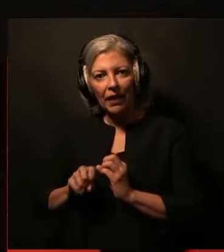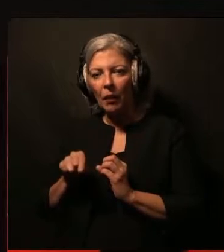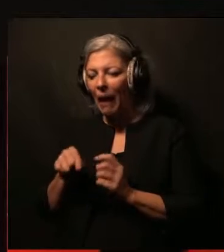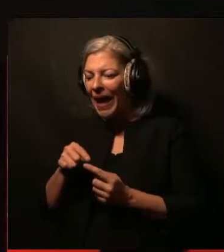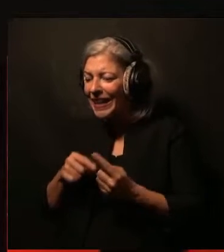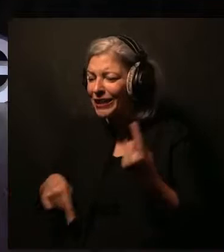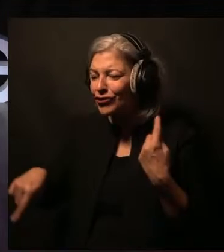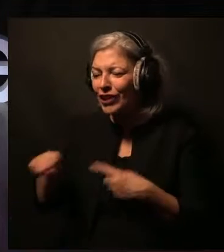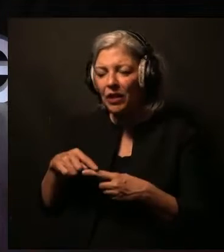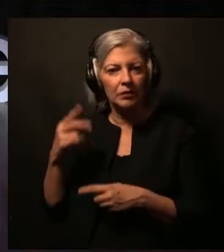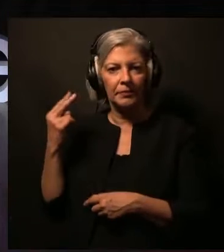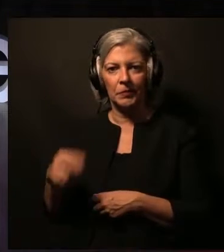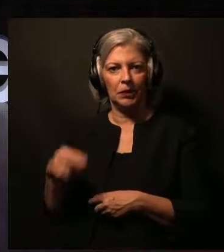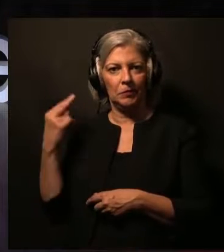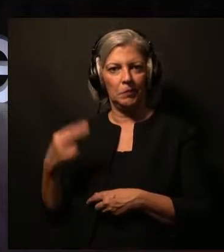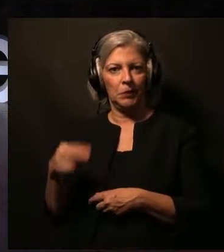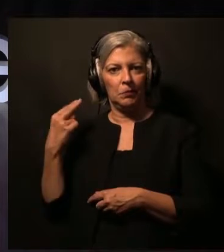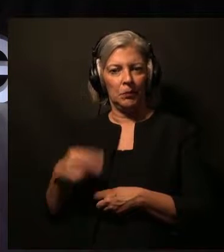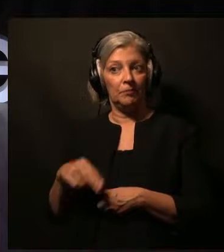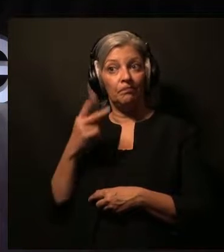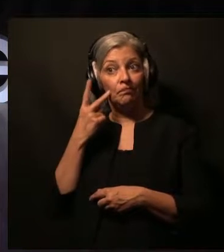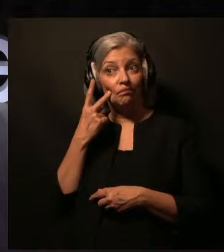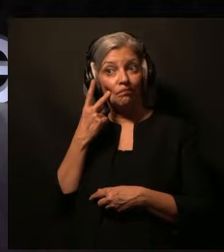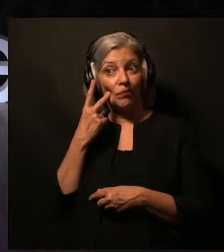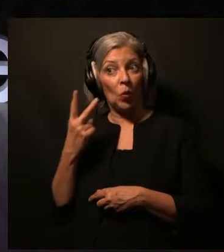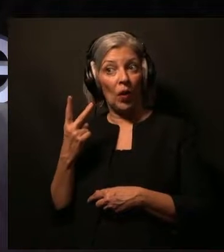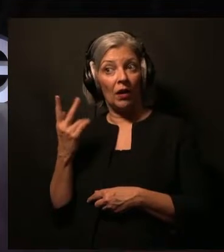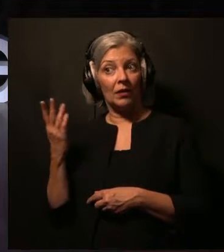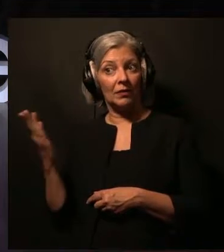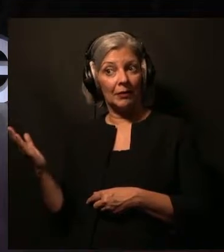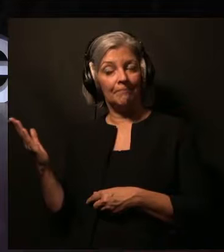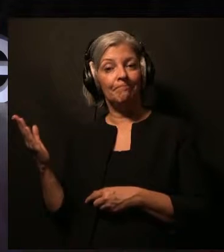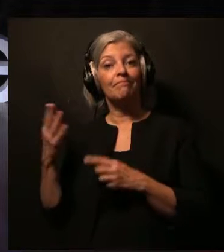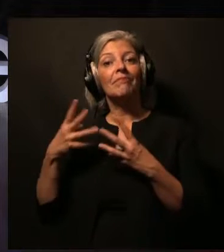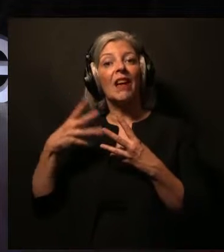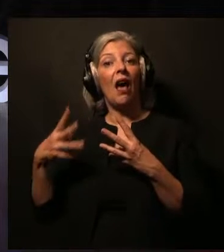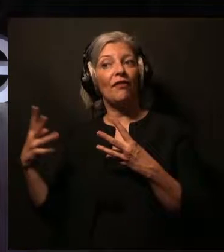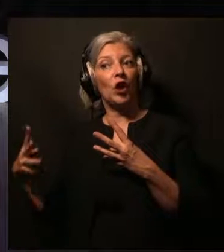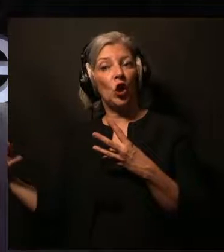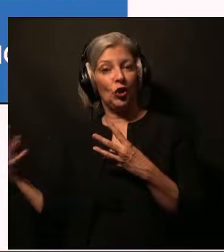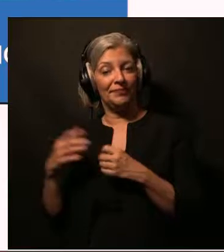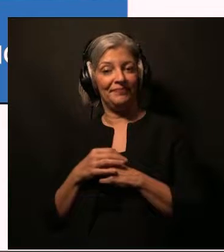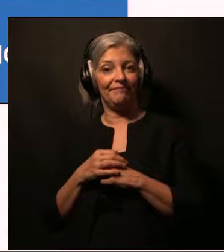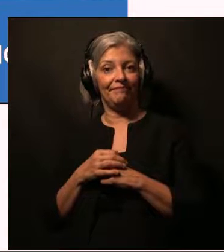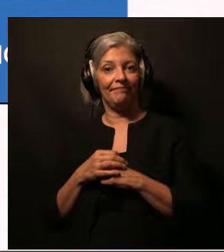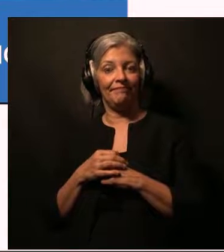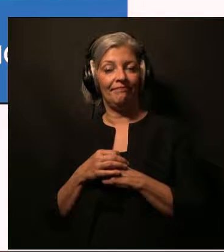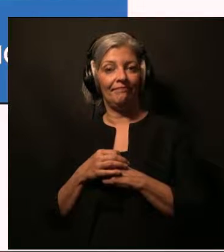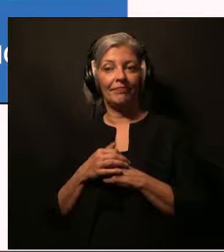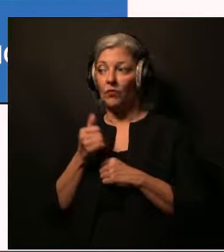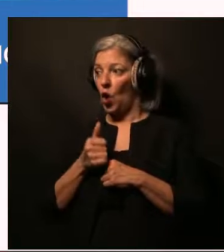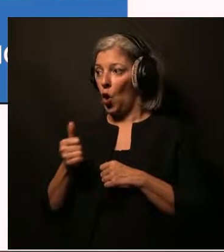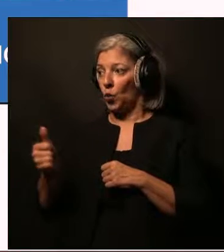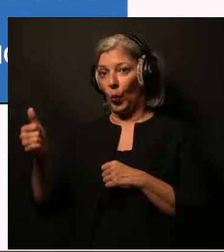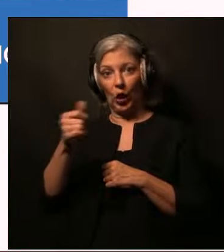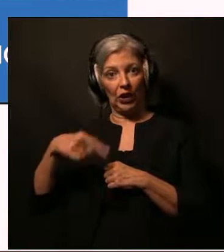riciclare come potete vedere da questo grafico che descrive la produzione procapite di un